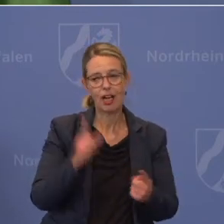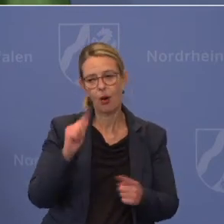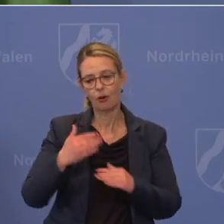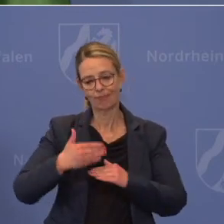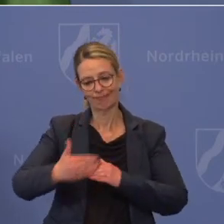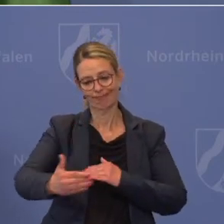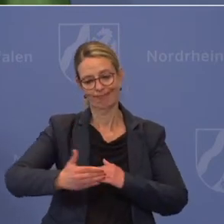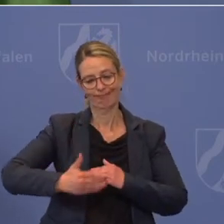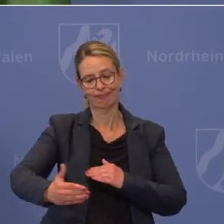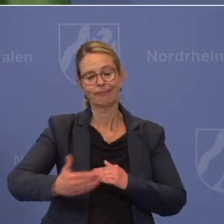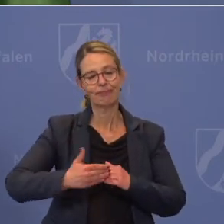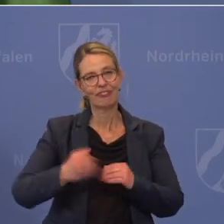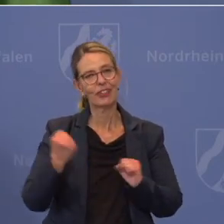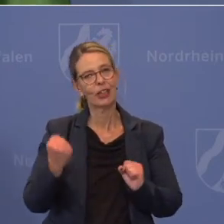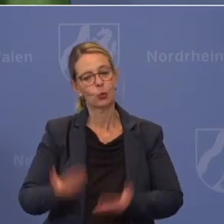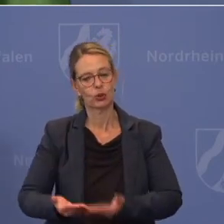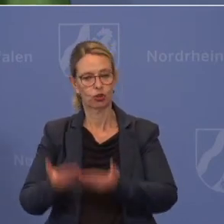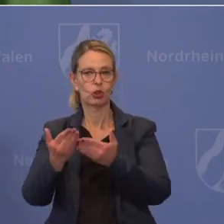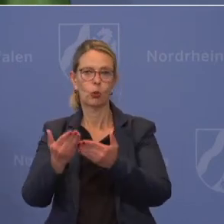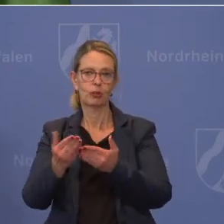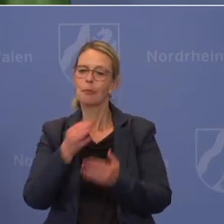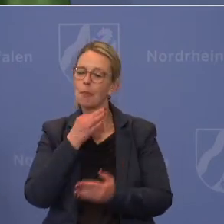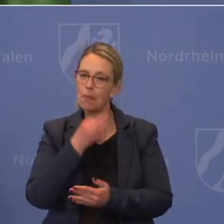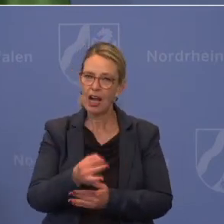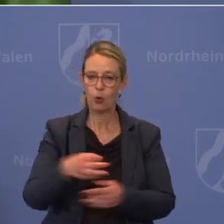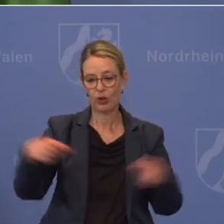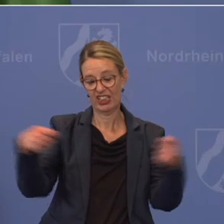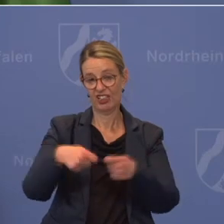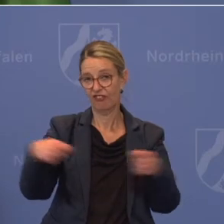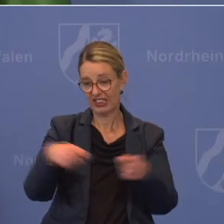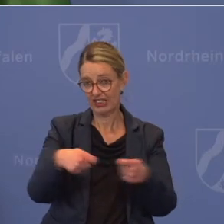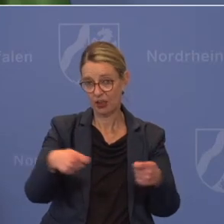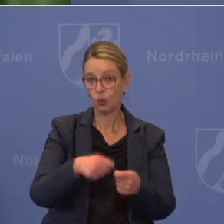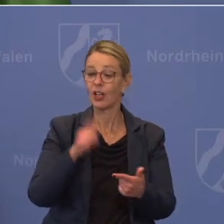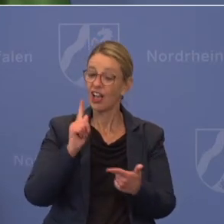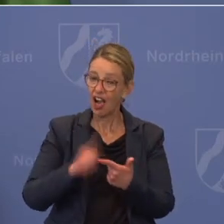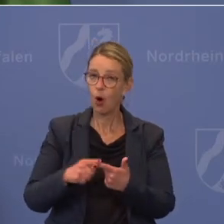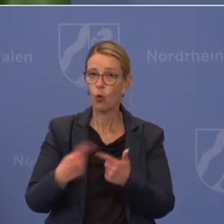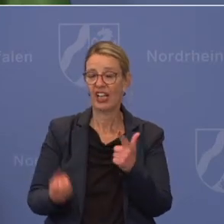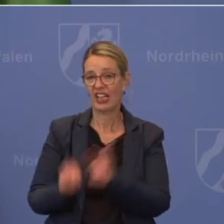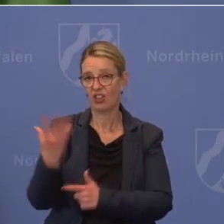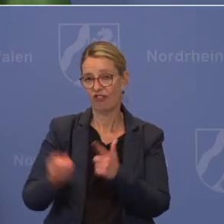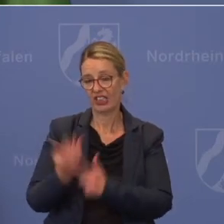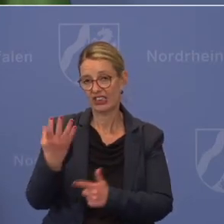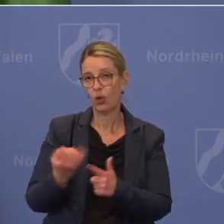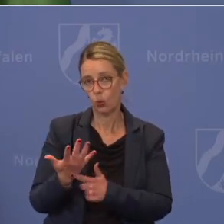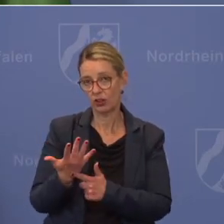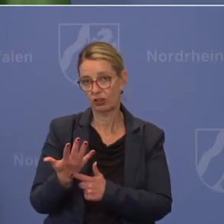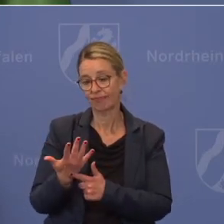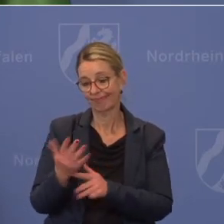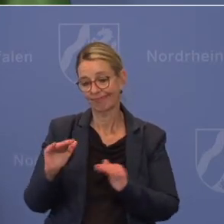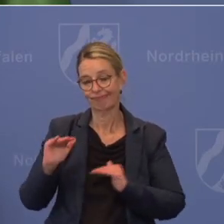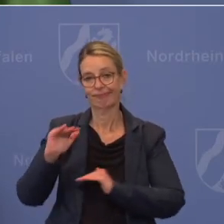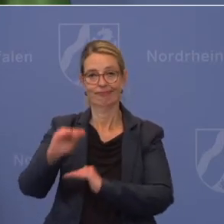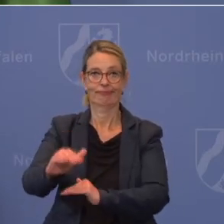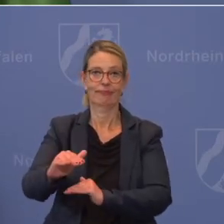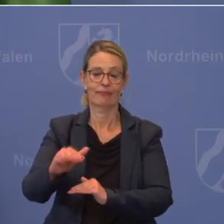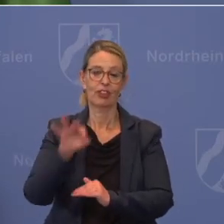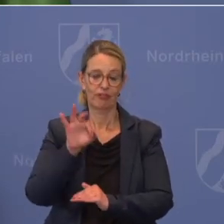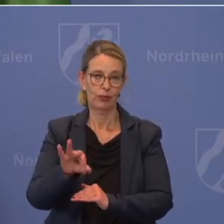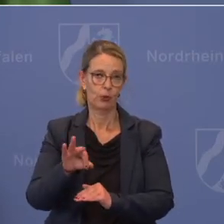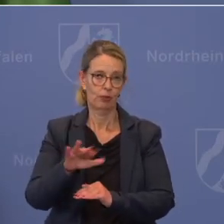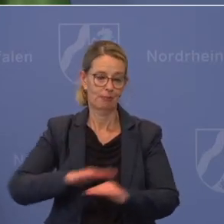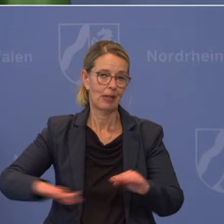Stärkung setzt daher auch ein investitions- und innovationsfreundliches Steuer- und